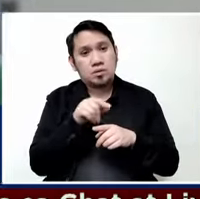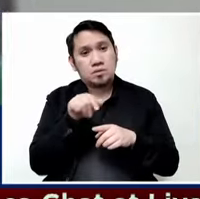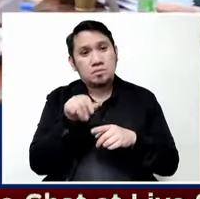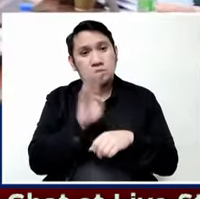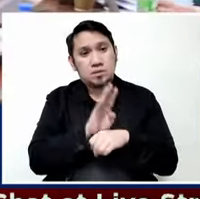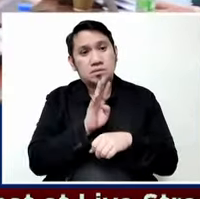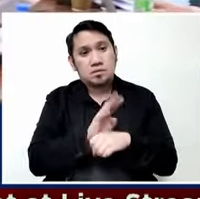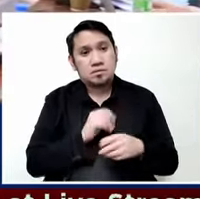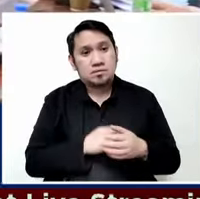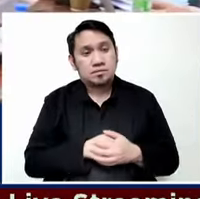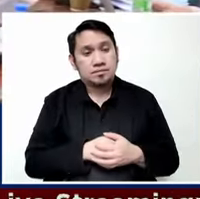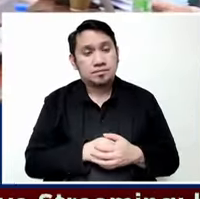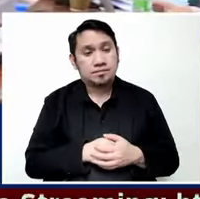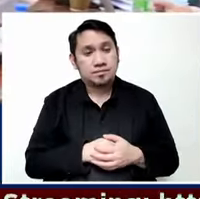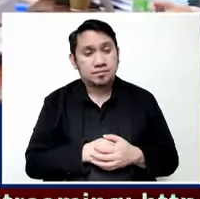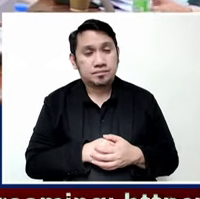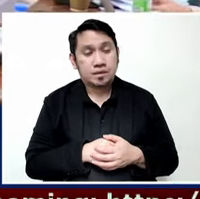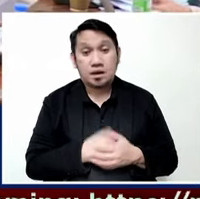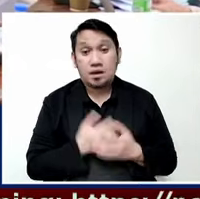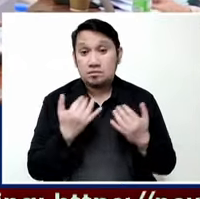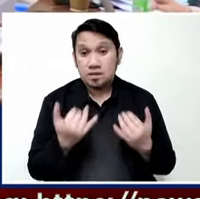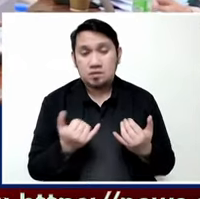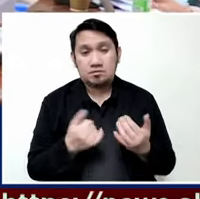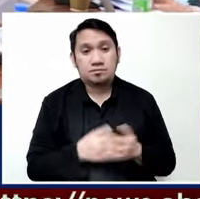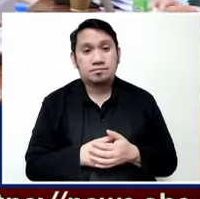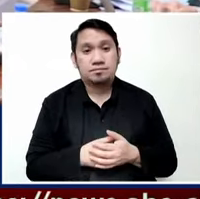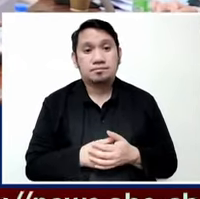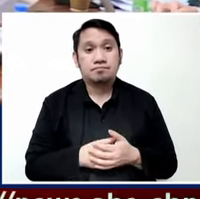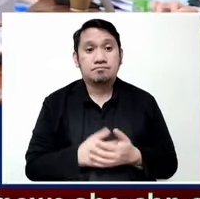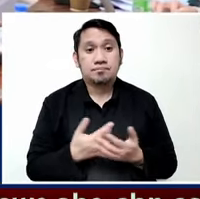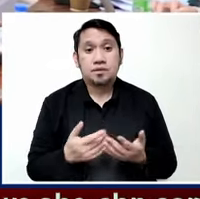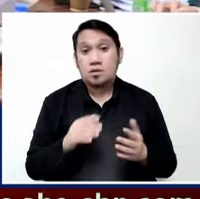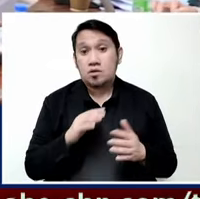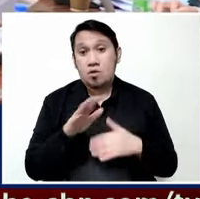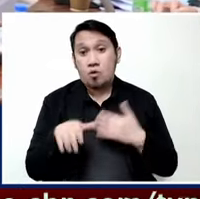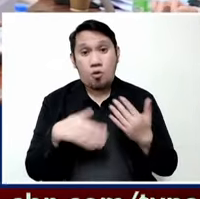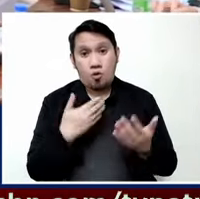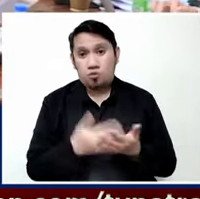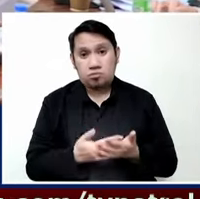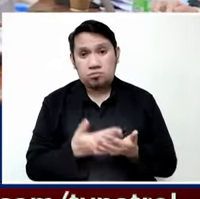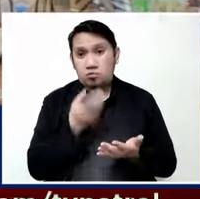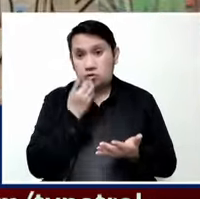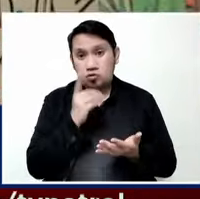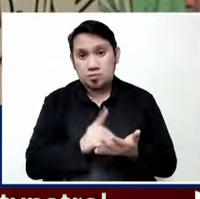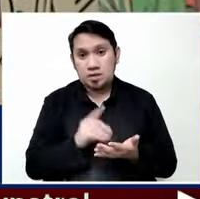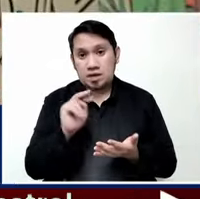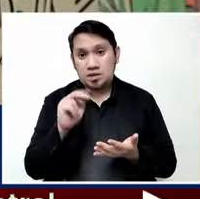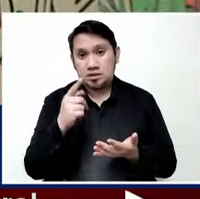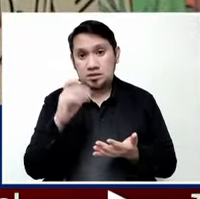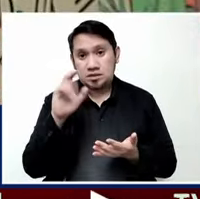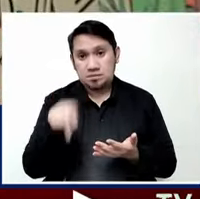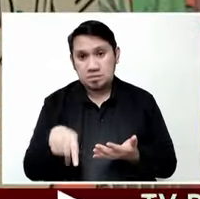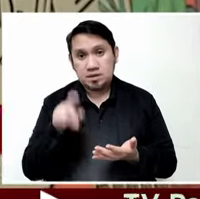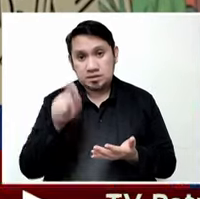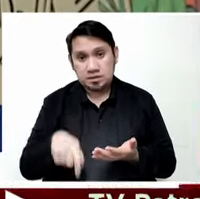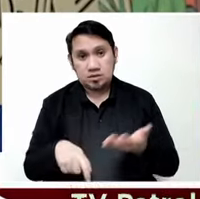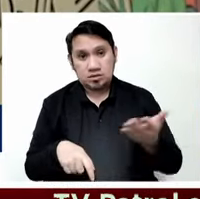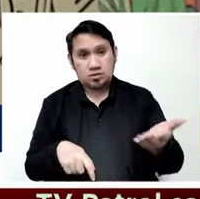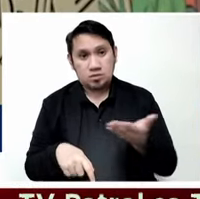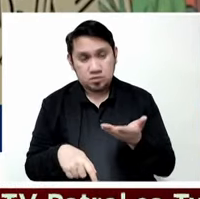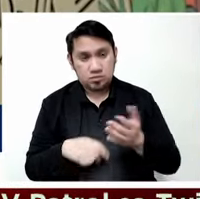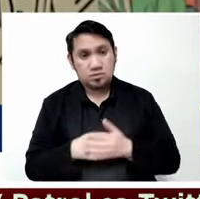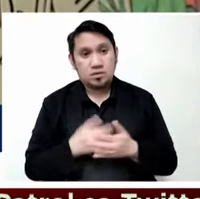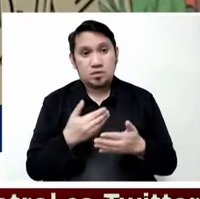be revoked. Pinapasabi na ng komite ang lahat ng dokumento ng NGCP. Samantala, bago isulat yung